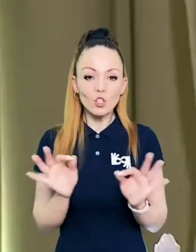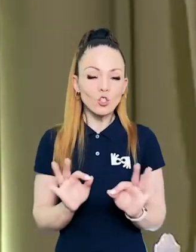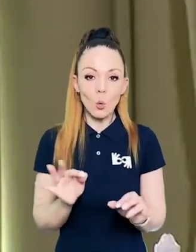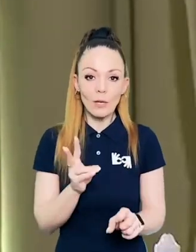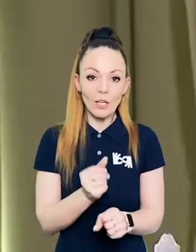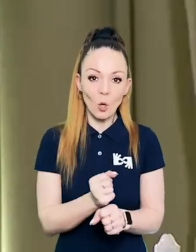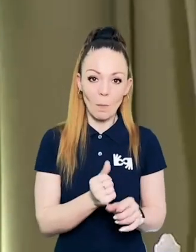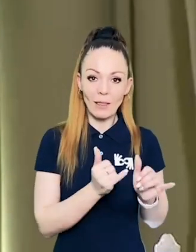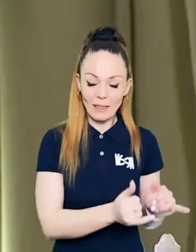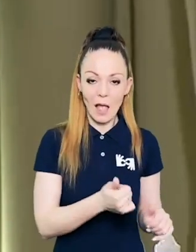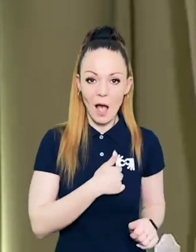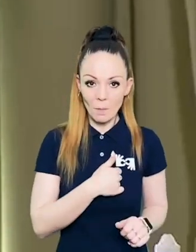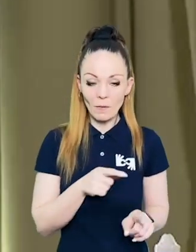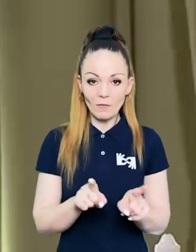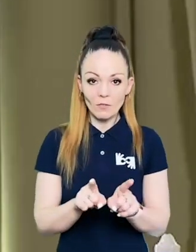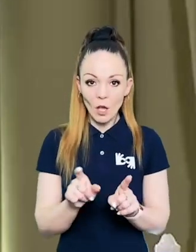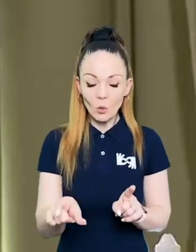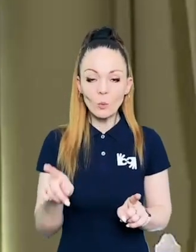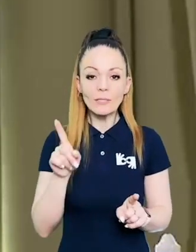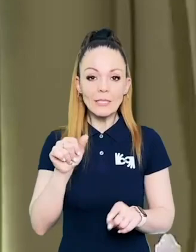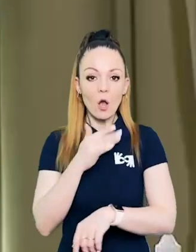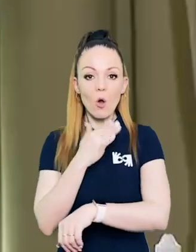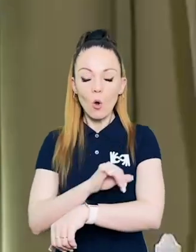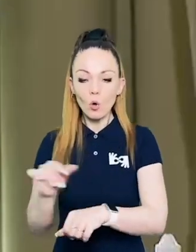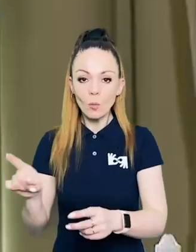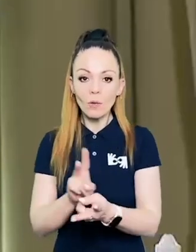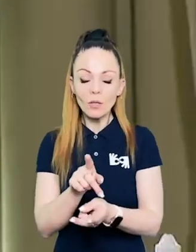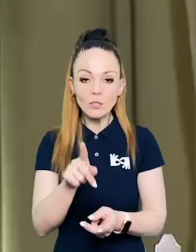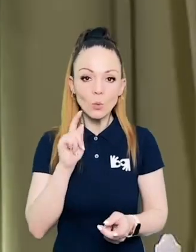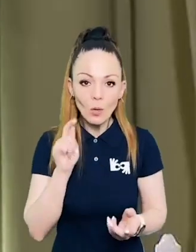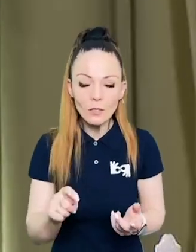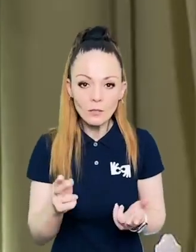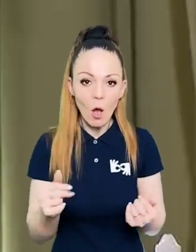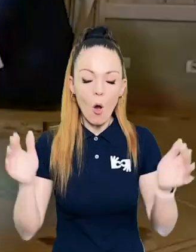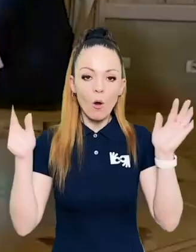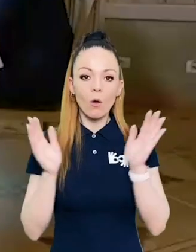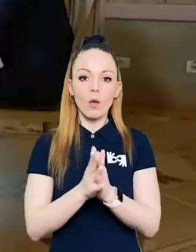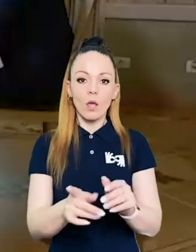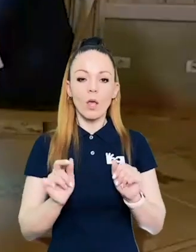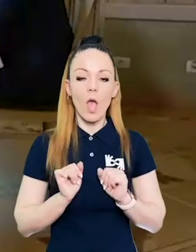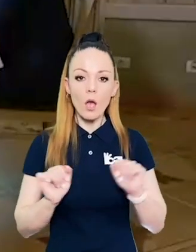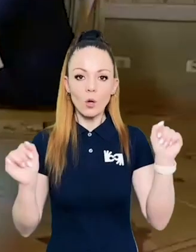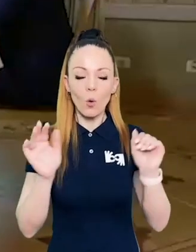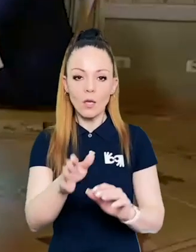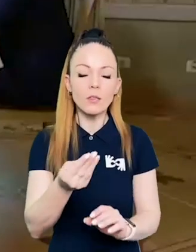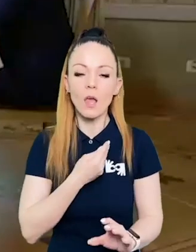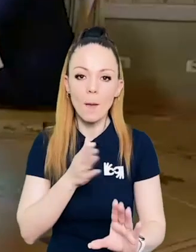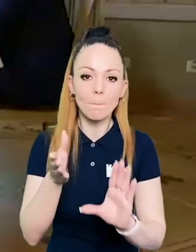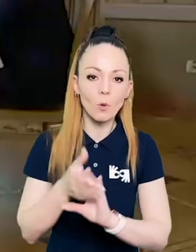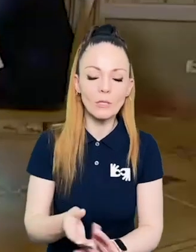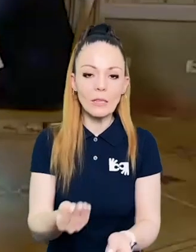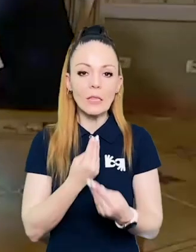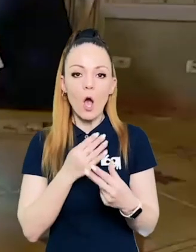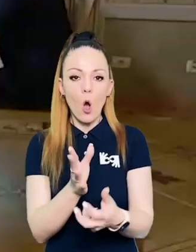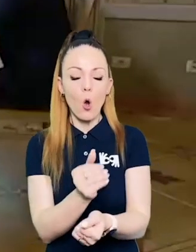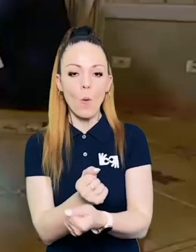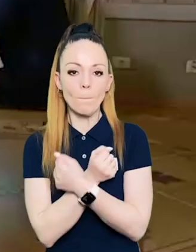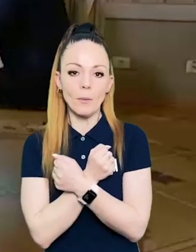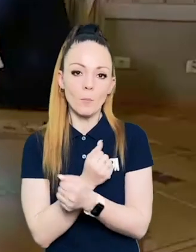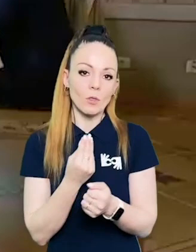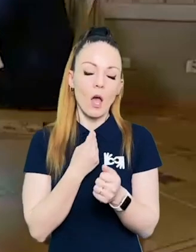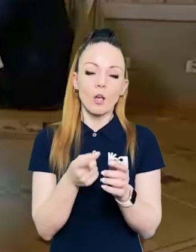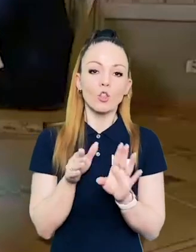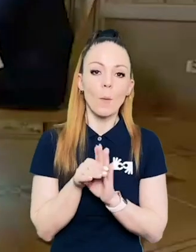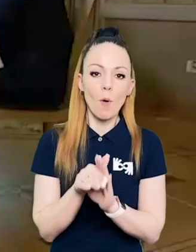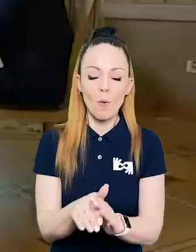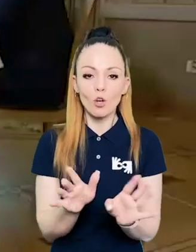люди, які нічого не зробили для армії, все одно їх за кордоном зустрічають, і українець, да. Герой. Дай герой, дай потисну, дай